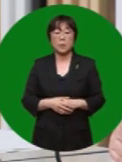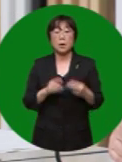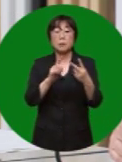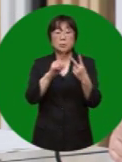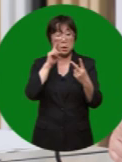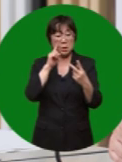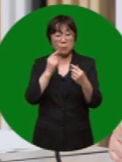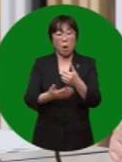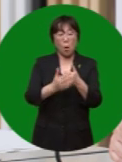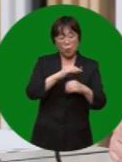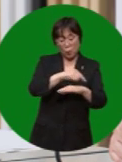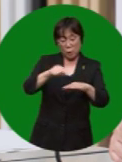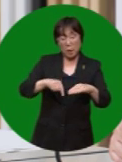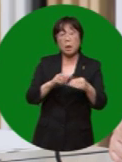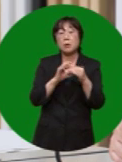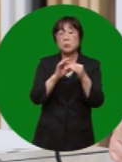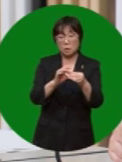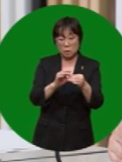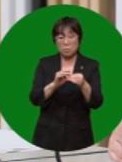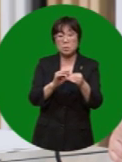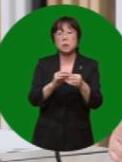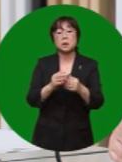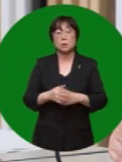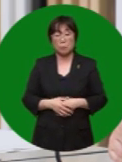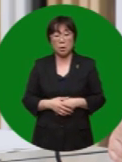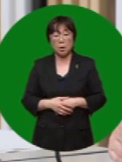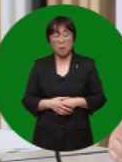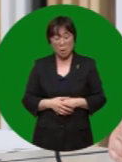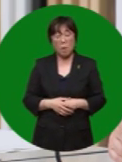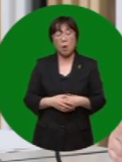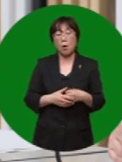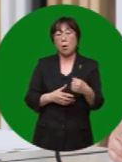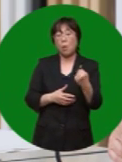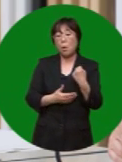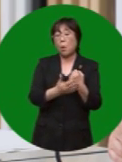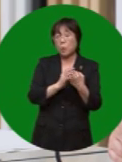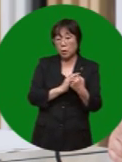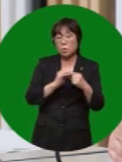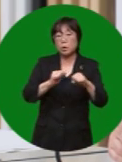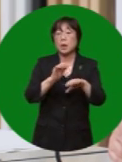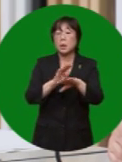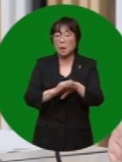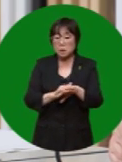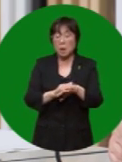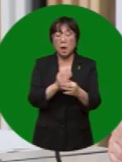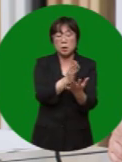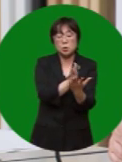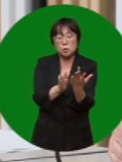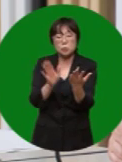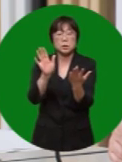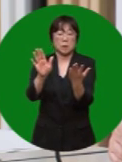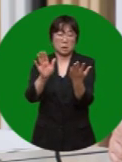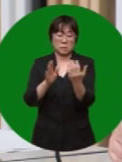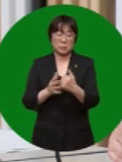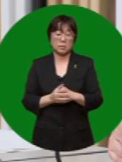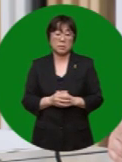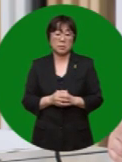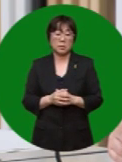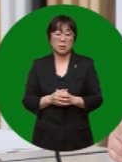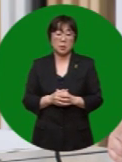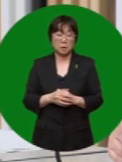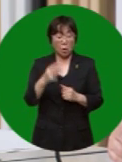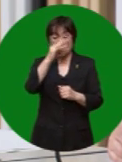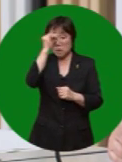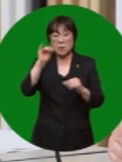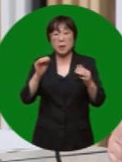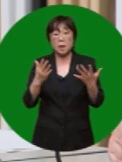補強計画によるんですけれども、補強のやり方がやっぱり何種類かありまして、その知